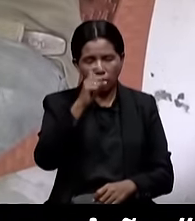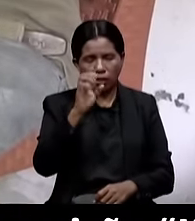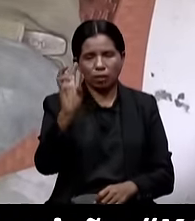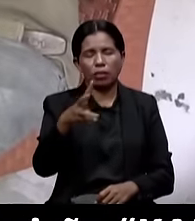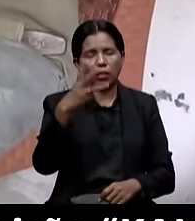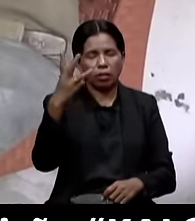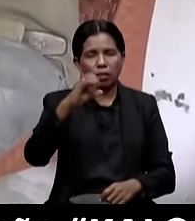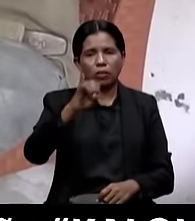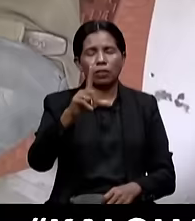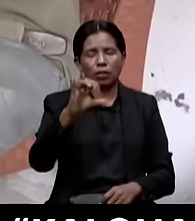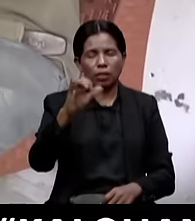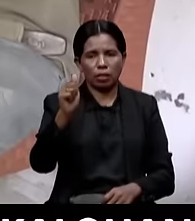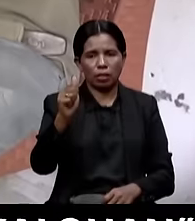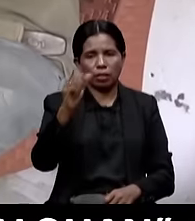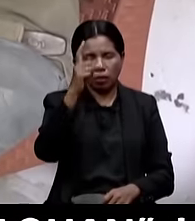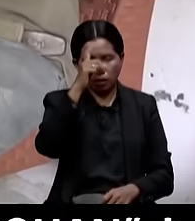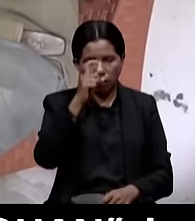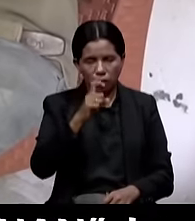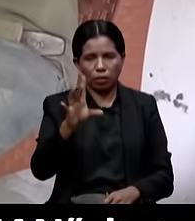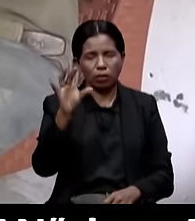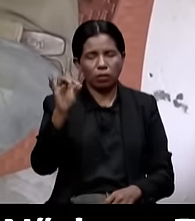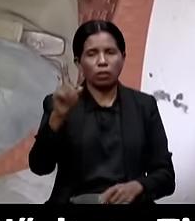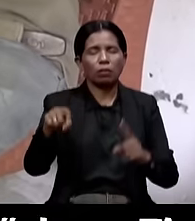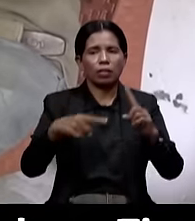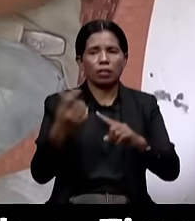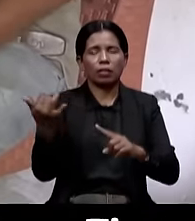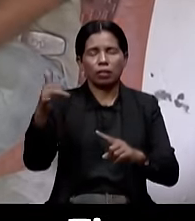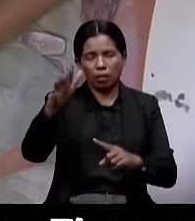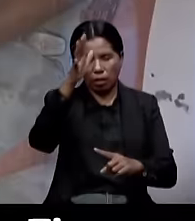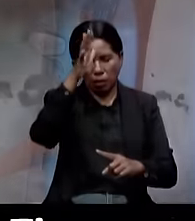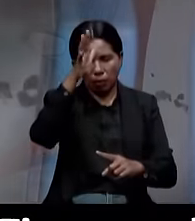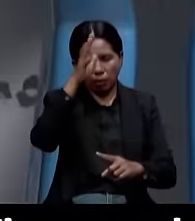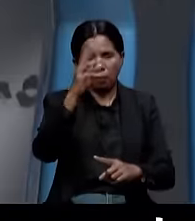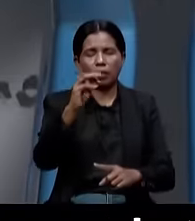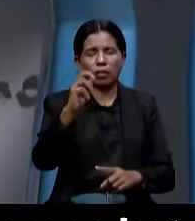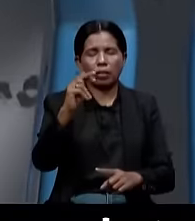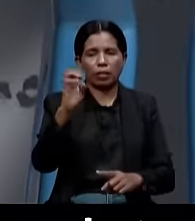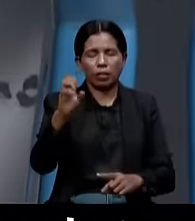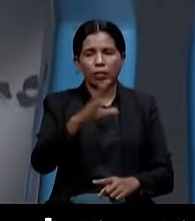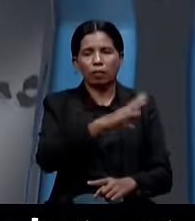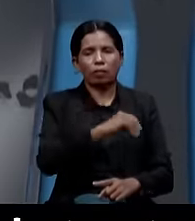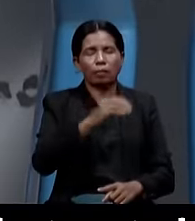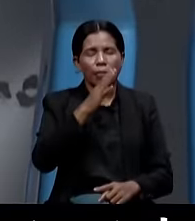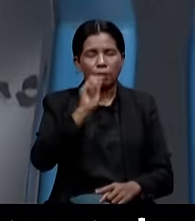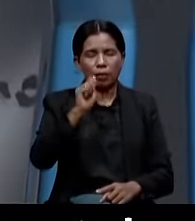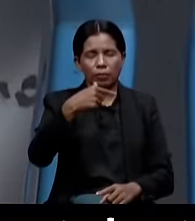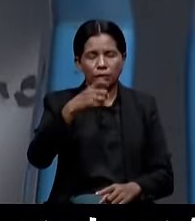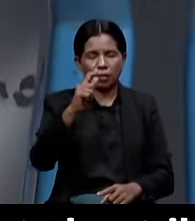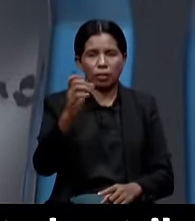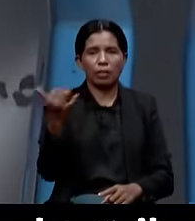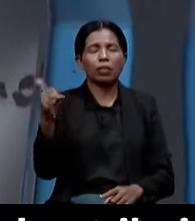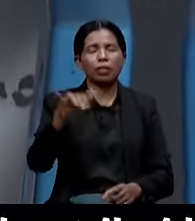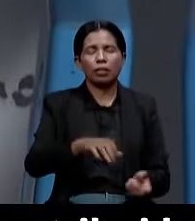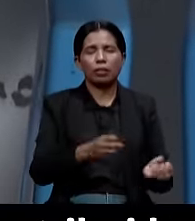no Juliana Gomez tinan walu, bainhira siranya aman Mateus Gomez, no inan Agustina sen, husi kela